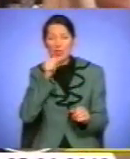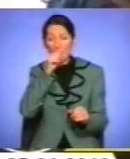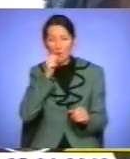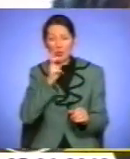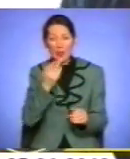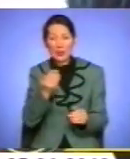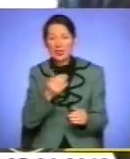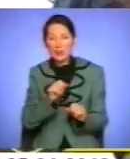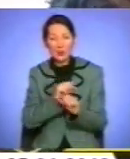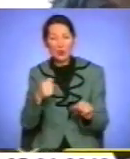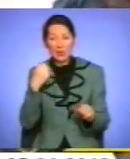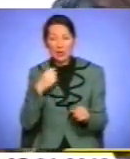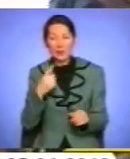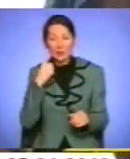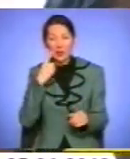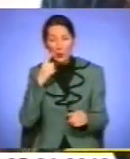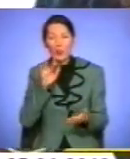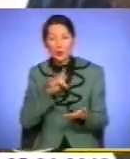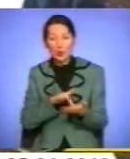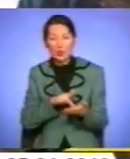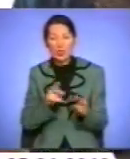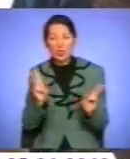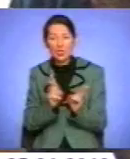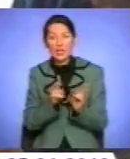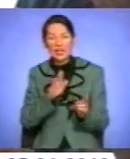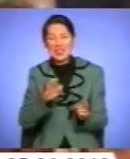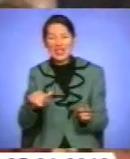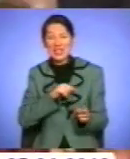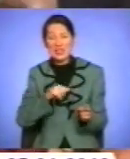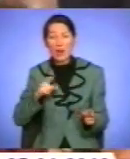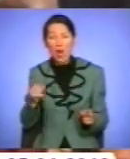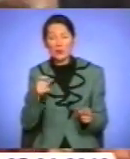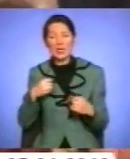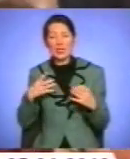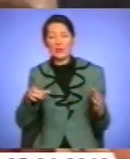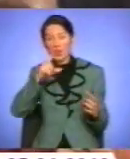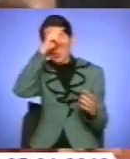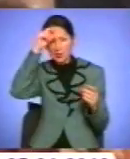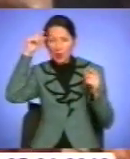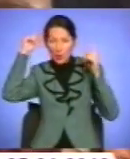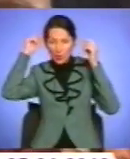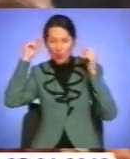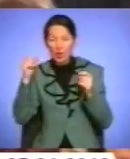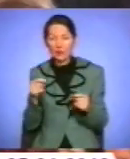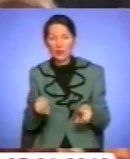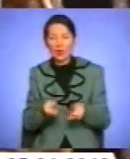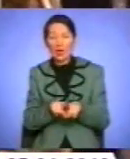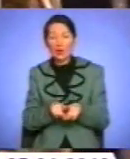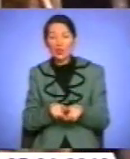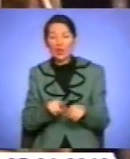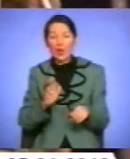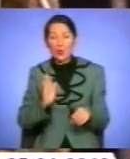осоромитися. Зустрічала гостей сама господиня свята Снігуронька. Разом із зимовою красуною дітлахів бавили вірні друзі – пес та вовк,